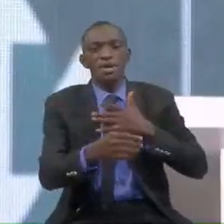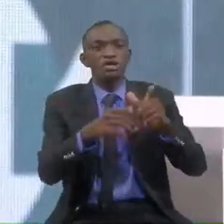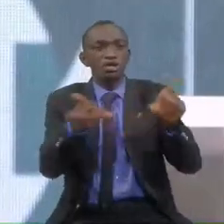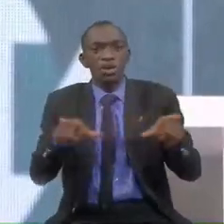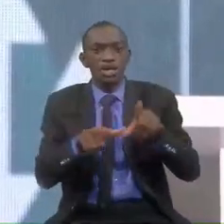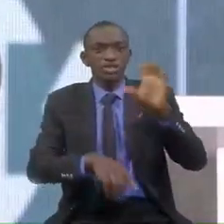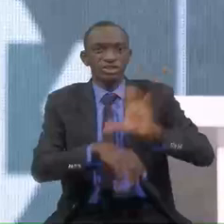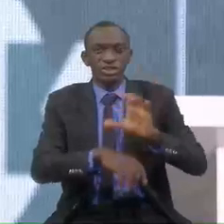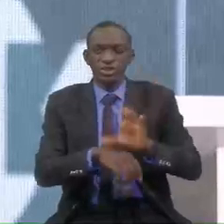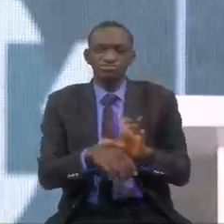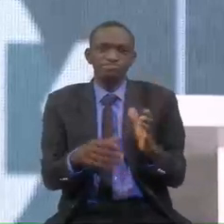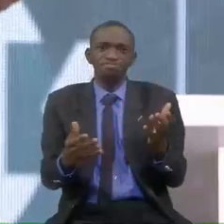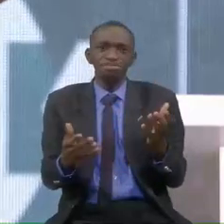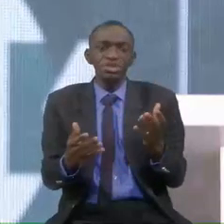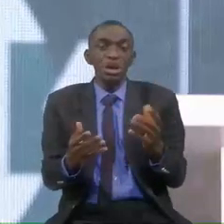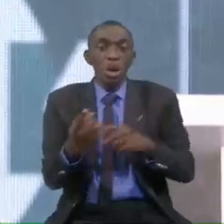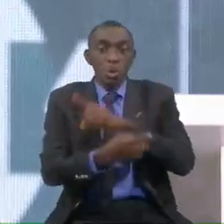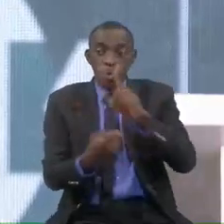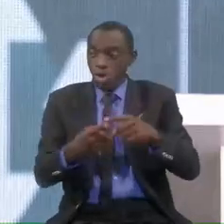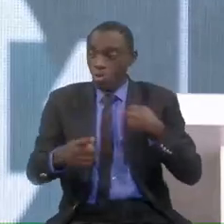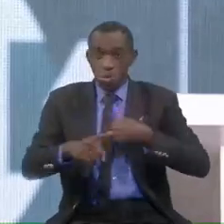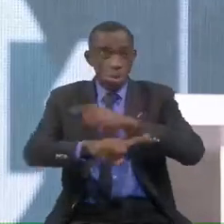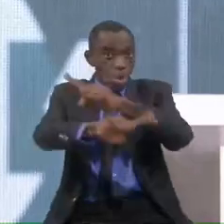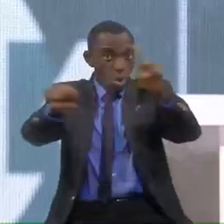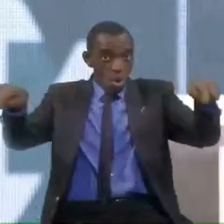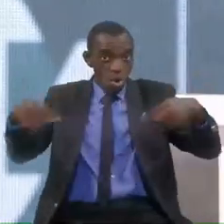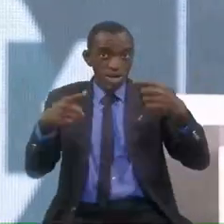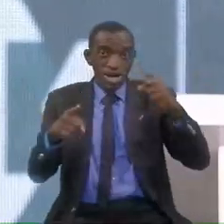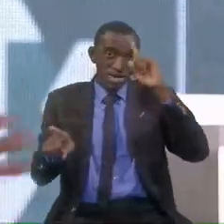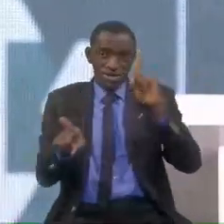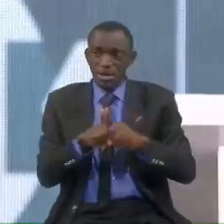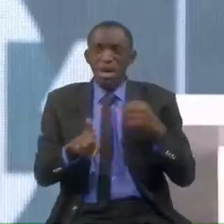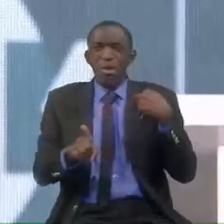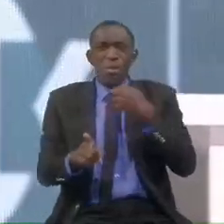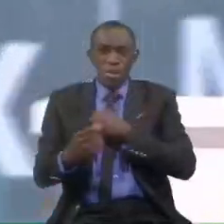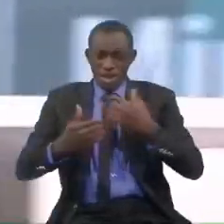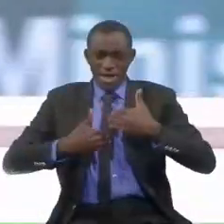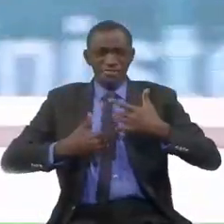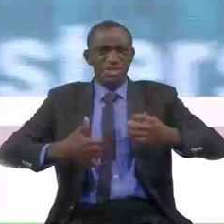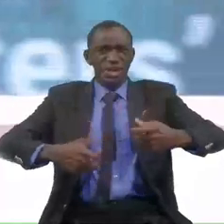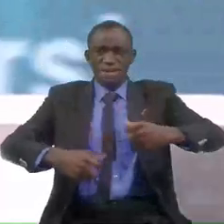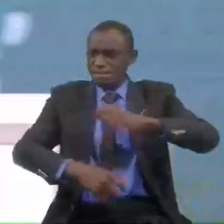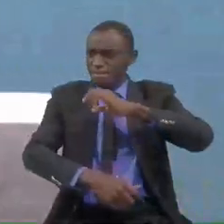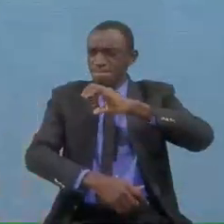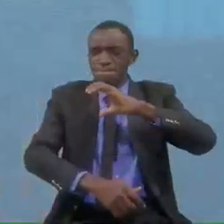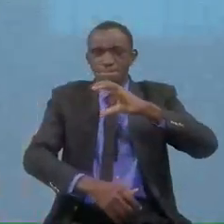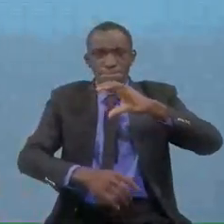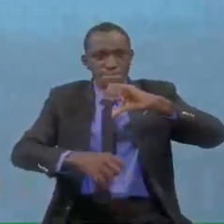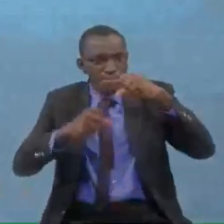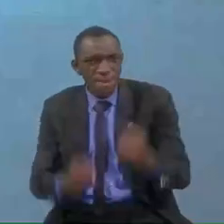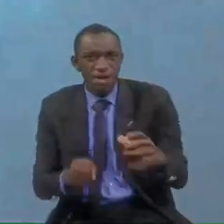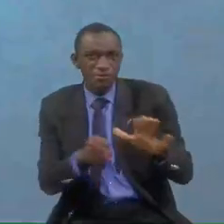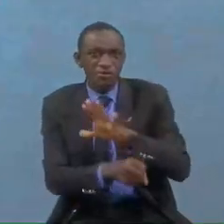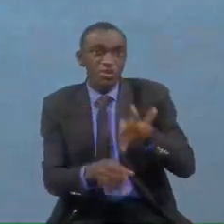dans son église locale, et si nous tous, nous avons l'esprit de force, si